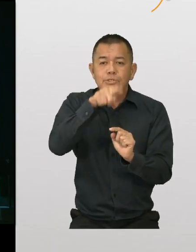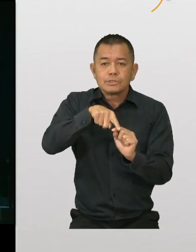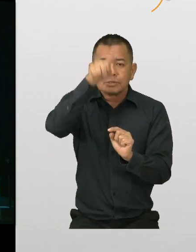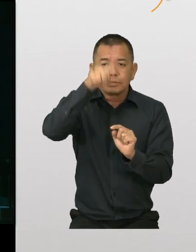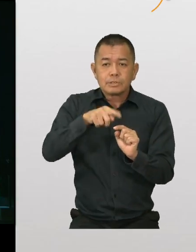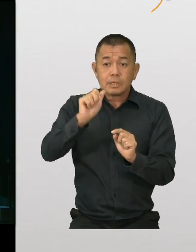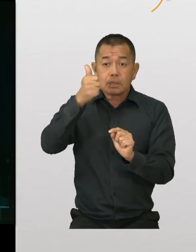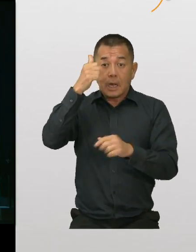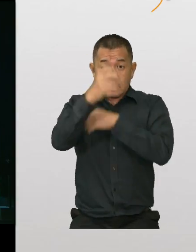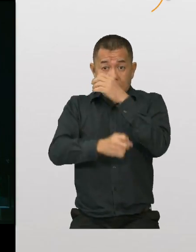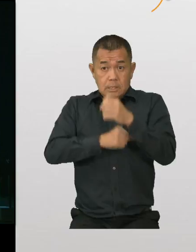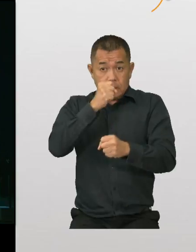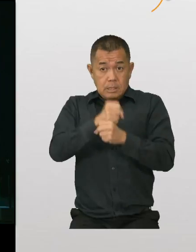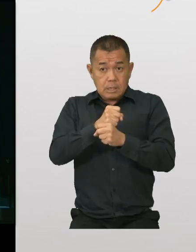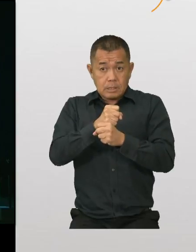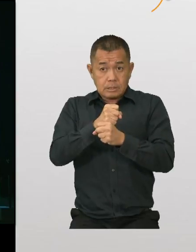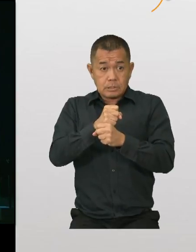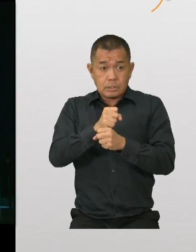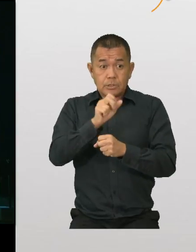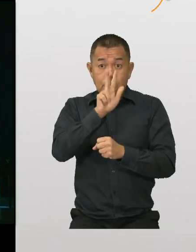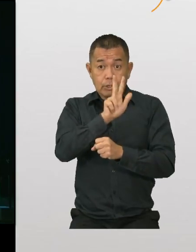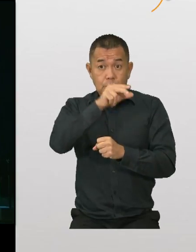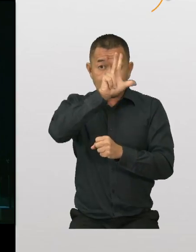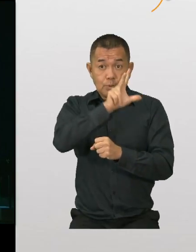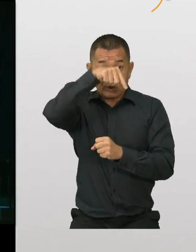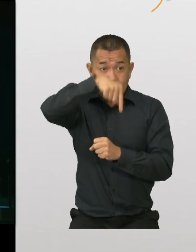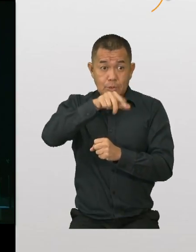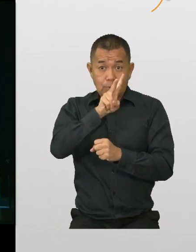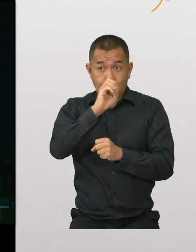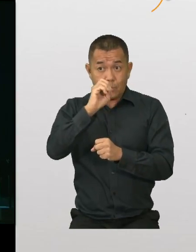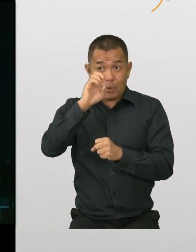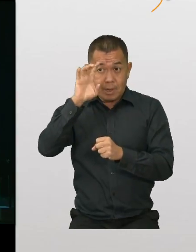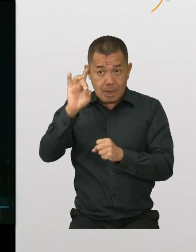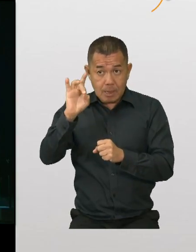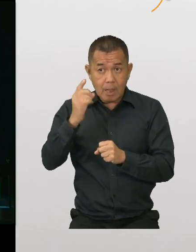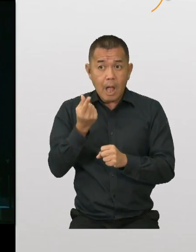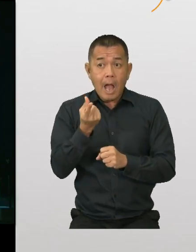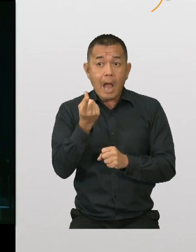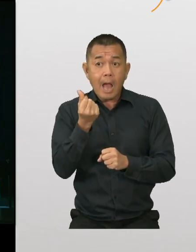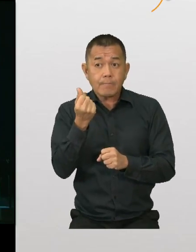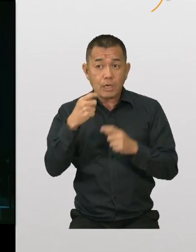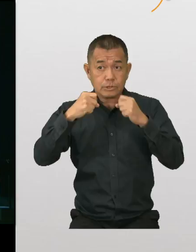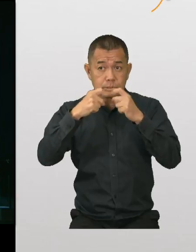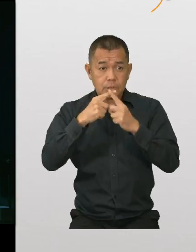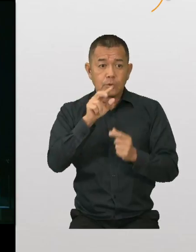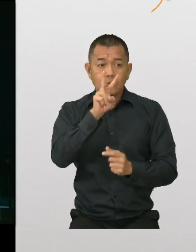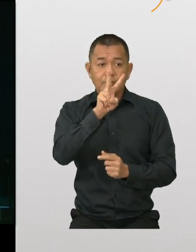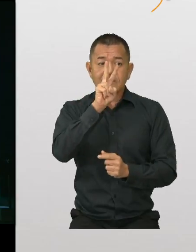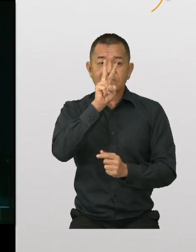10年 third 前 quarter of 就是08年第三 2008, 季当时的电 the 费 electricity tariff 是多少呢？ was